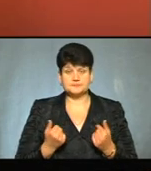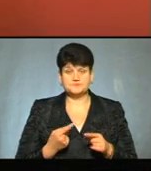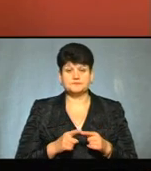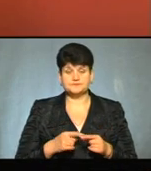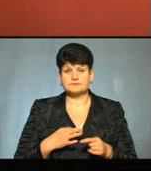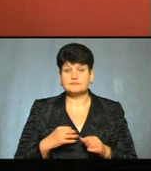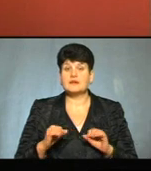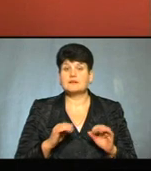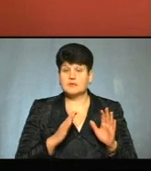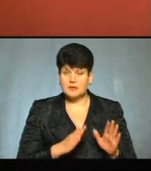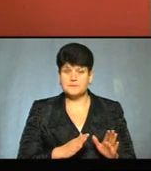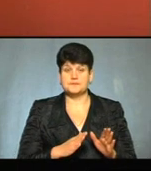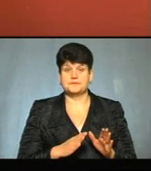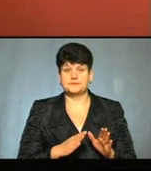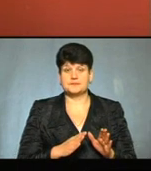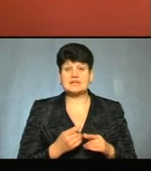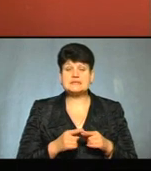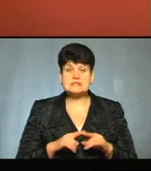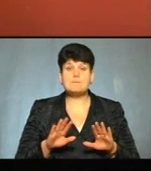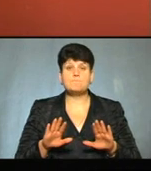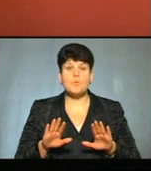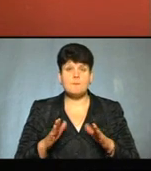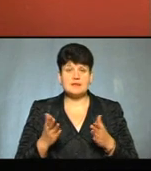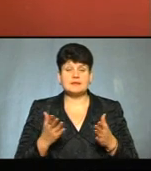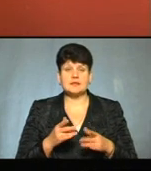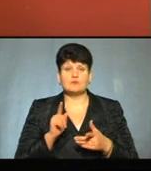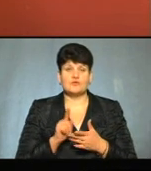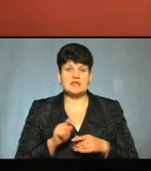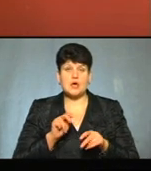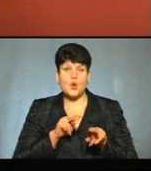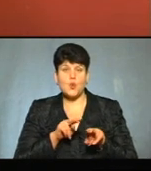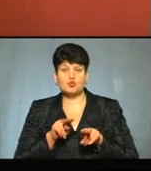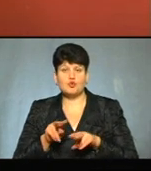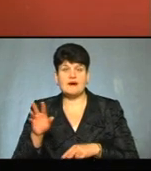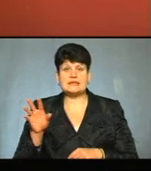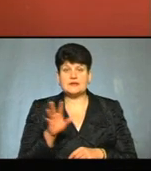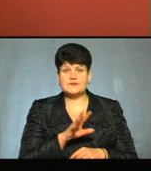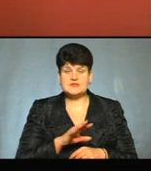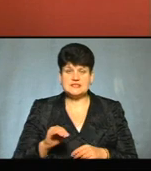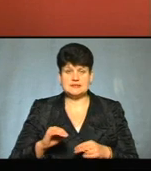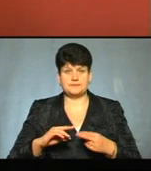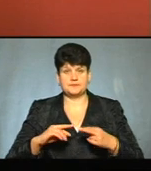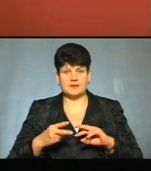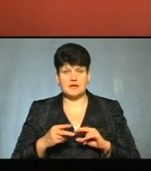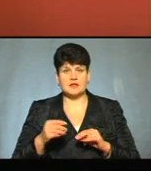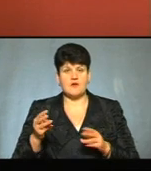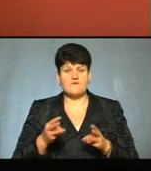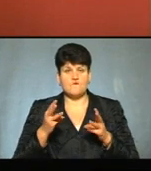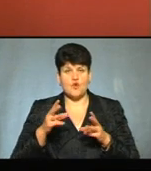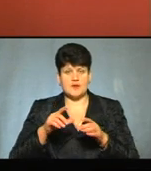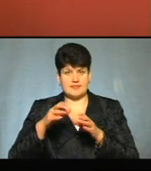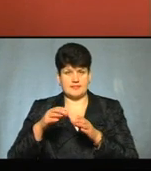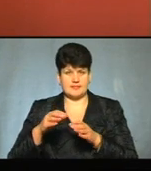самого керівника, адже це момент, який повинні контролювати всі, і перезаряджати